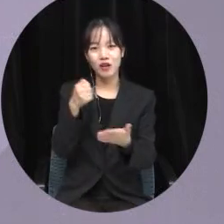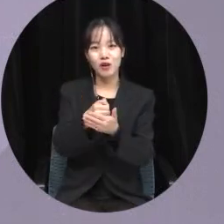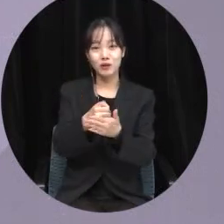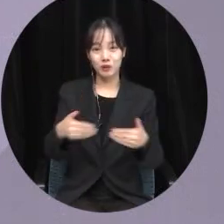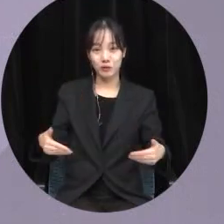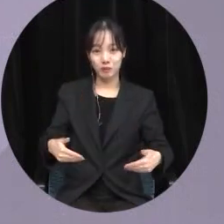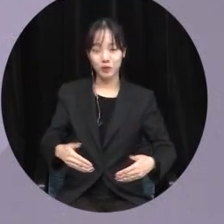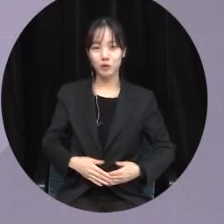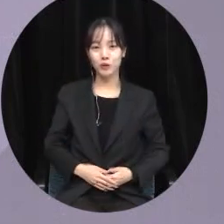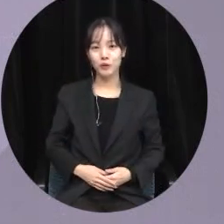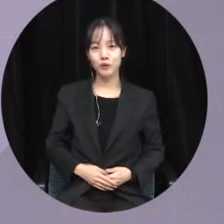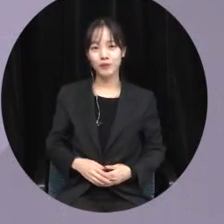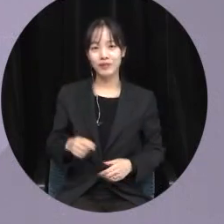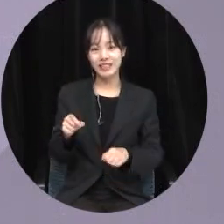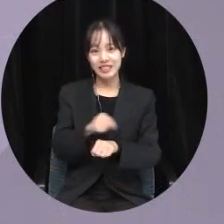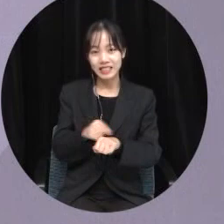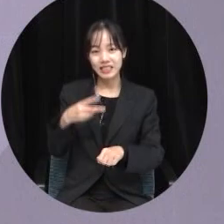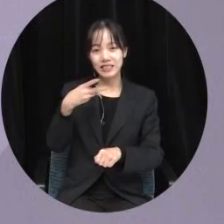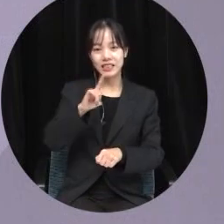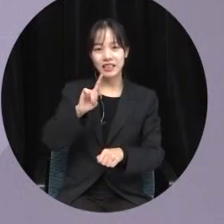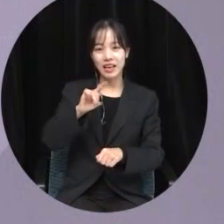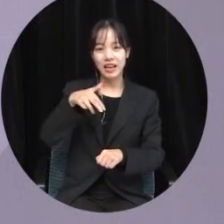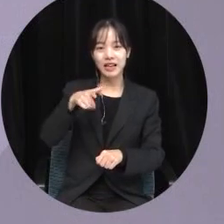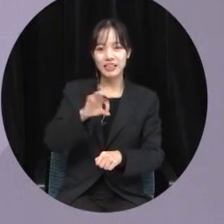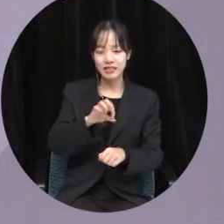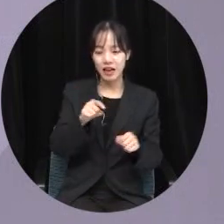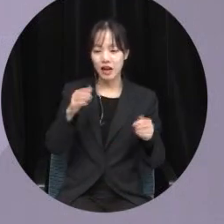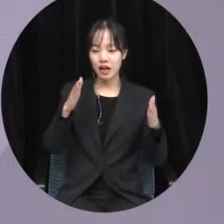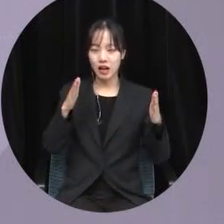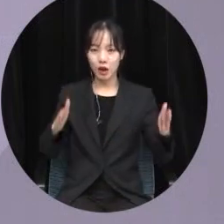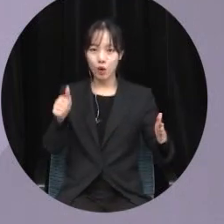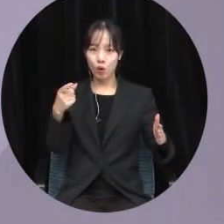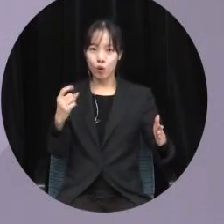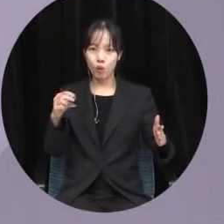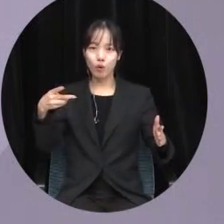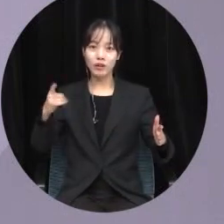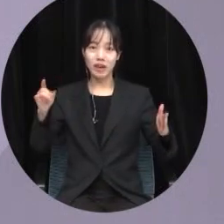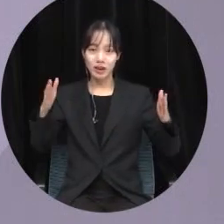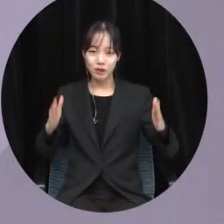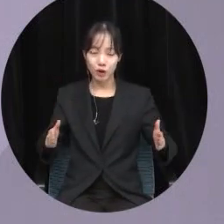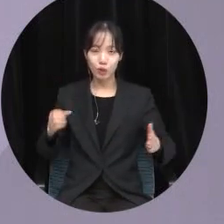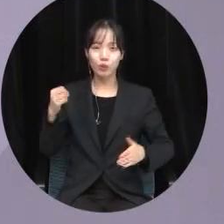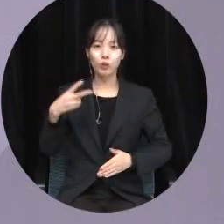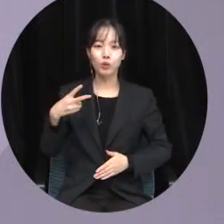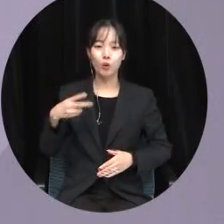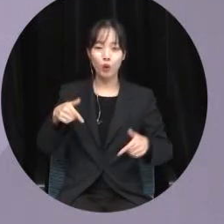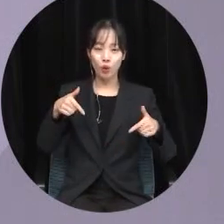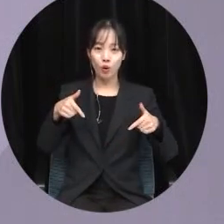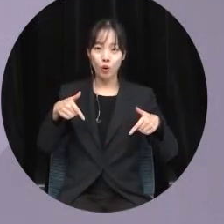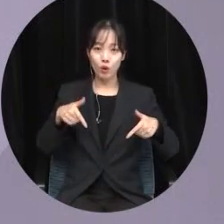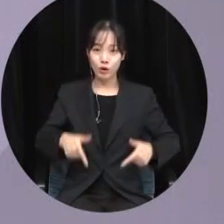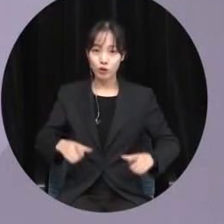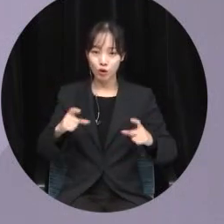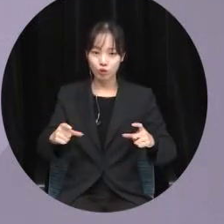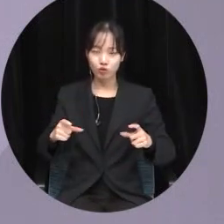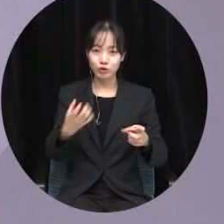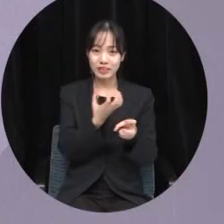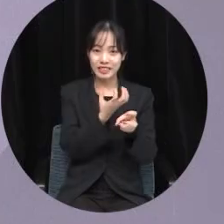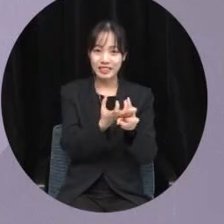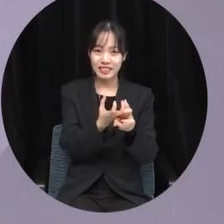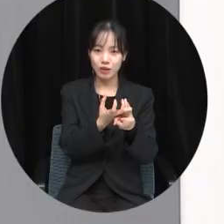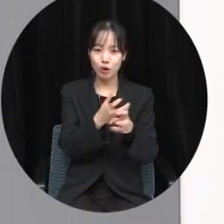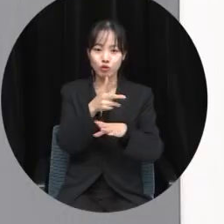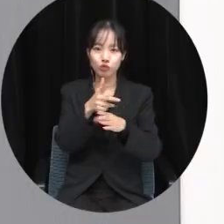특히 대장홍대선과 서부트럭 터미널의 사업이 확정됨으로 해서 사업성도 충분히 보완됐다 이렇게 말씀드리고